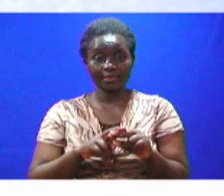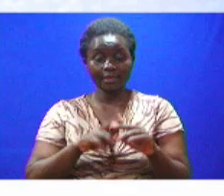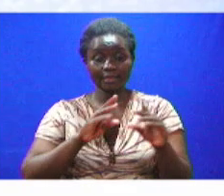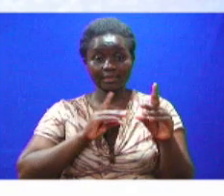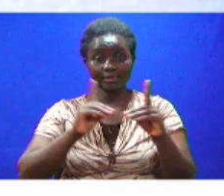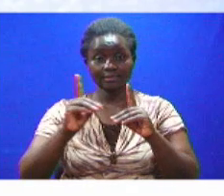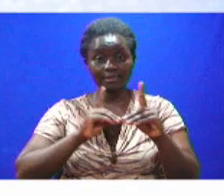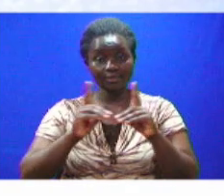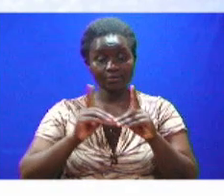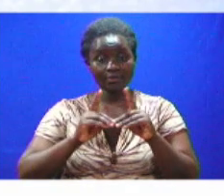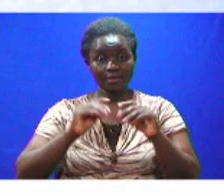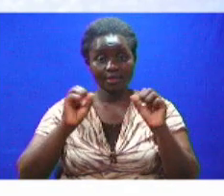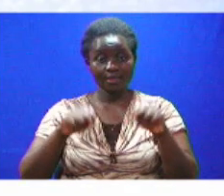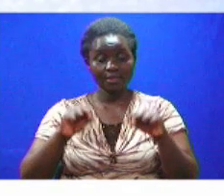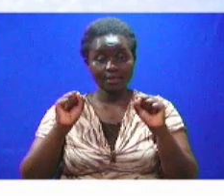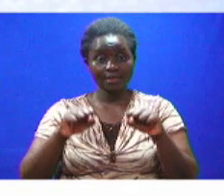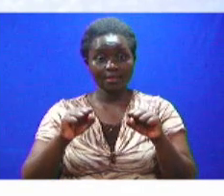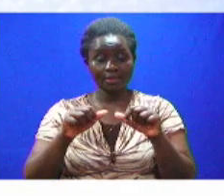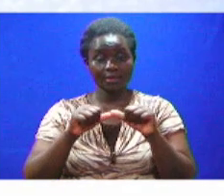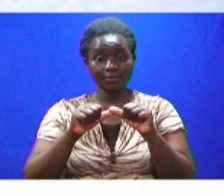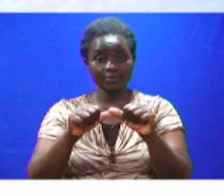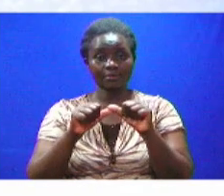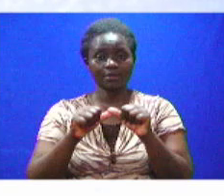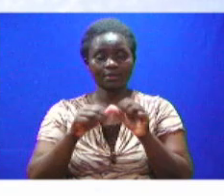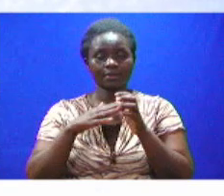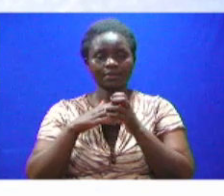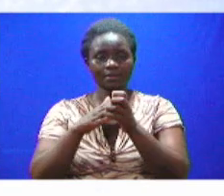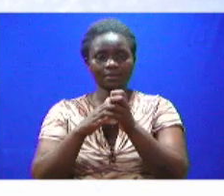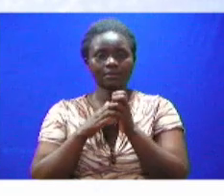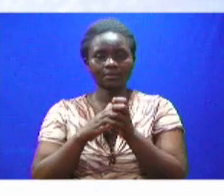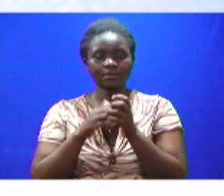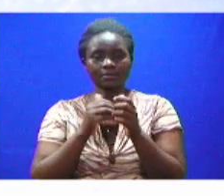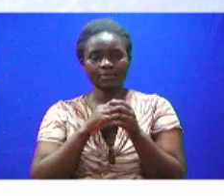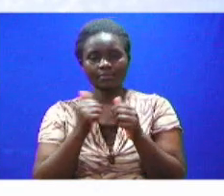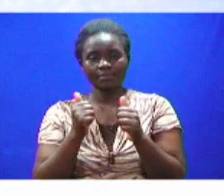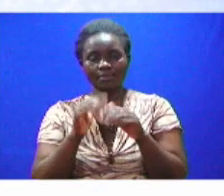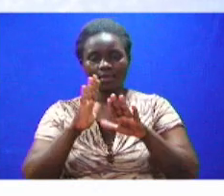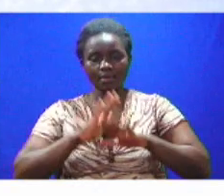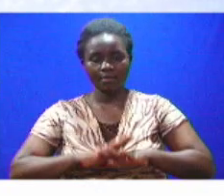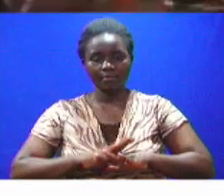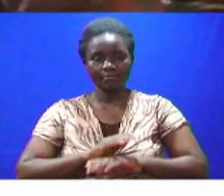chiko igwana na bigo kogendera no burai asenchira yo batereru